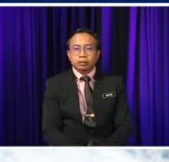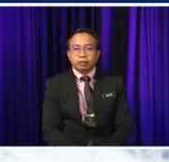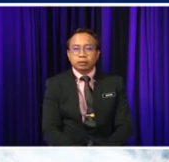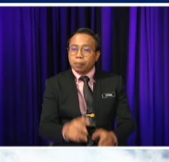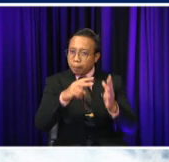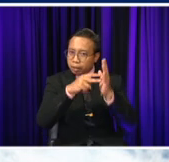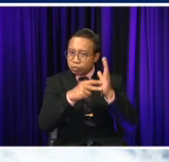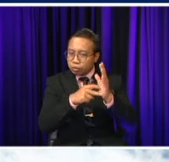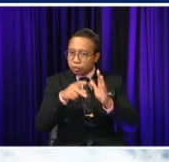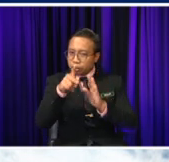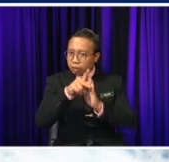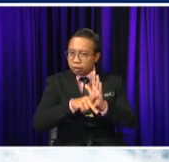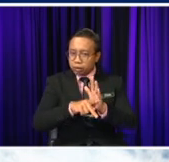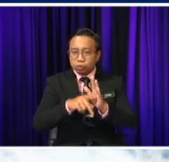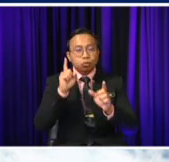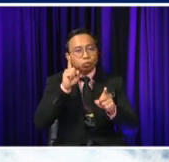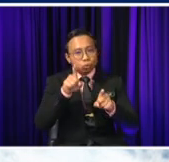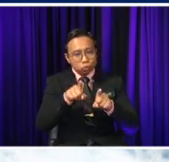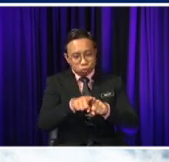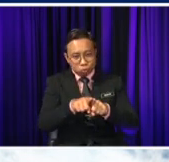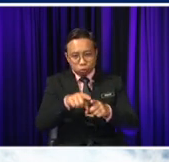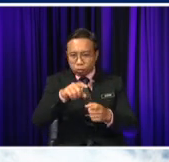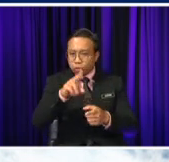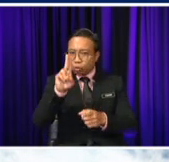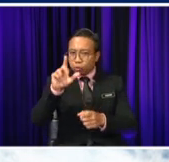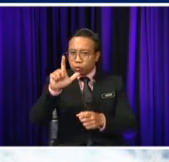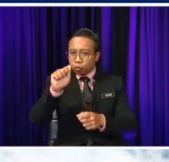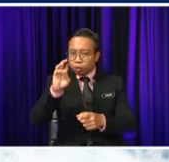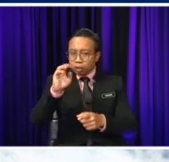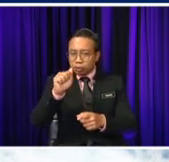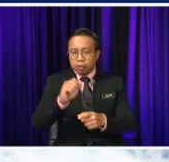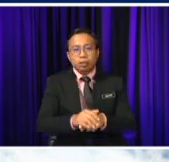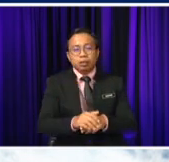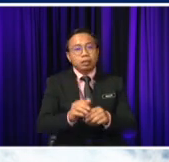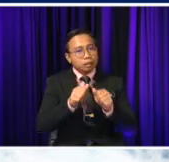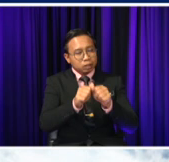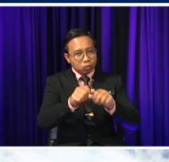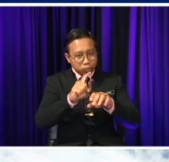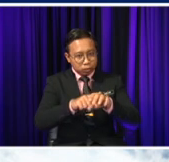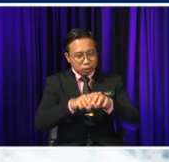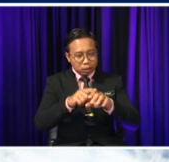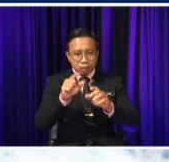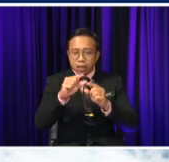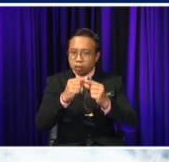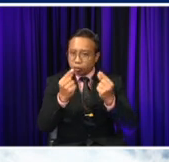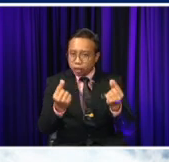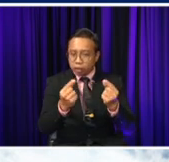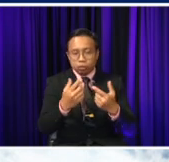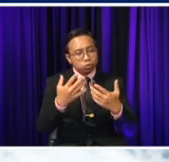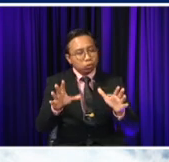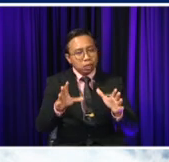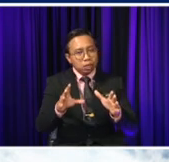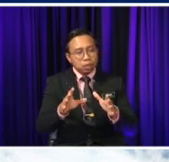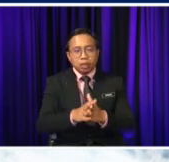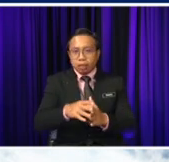kesepakatan para ulama mengenai sesuatu hukum syaraf berdasarkan Alquran dan as-sunnah selepas kewafattan